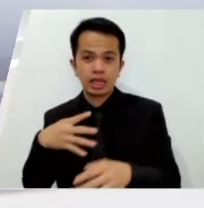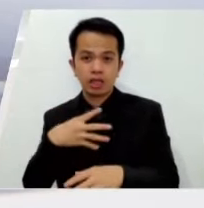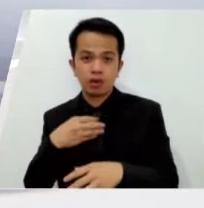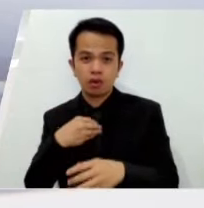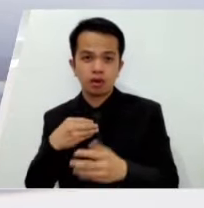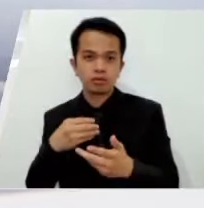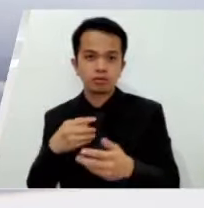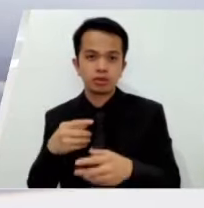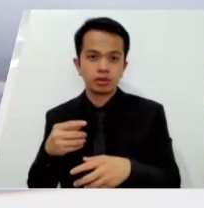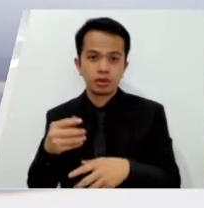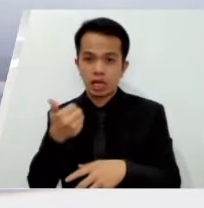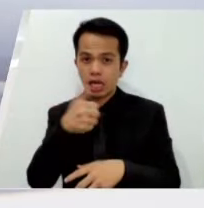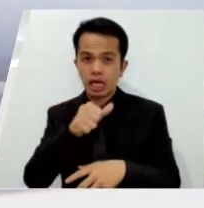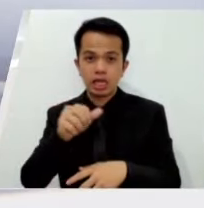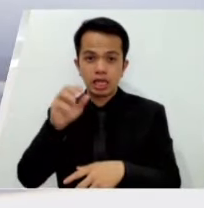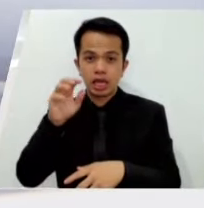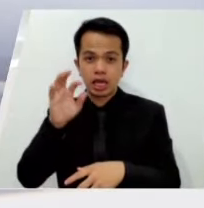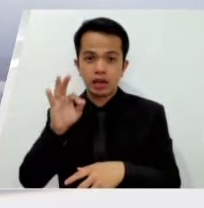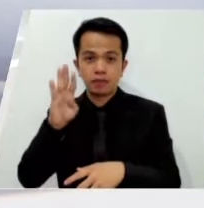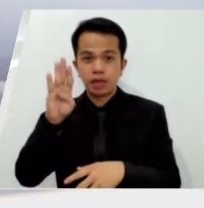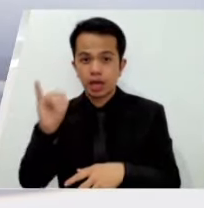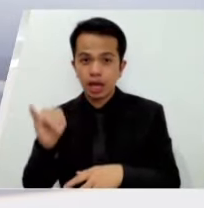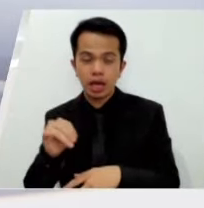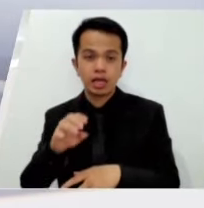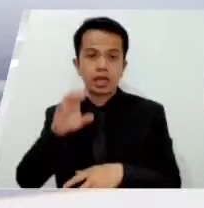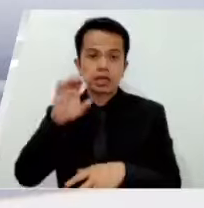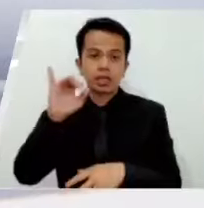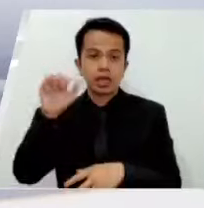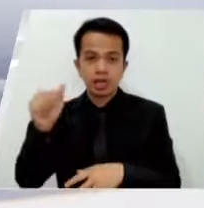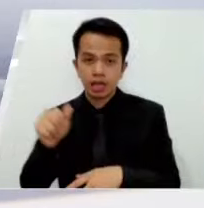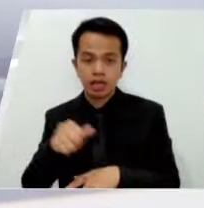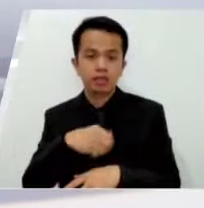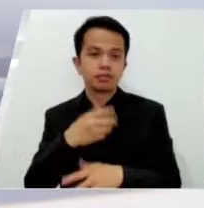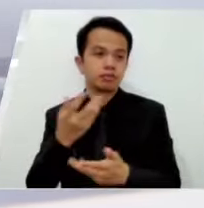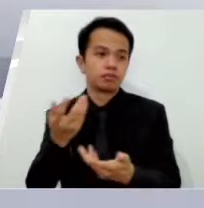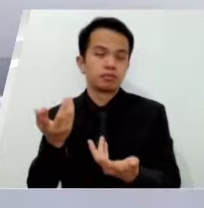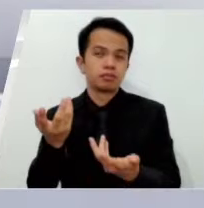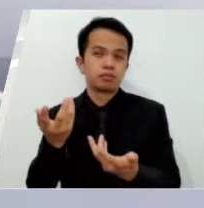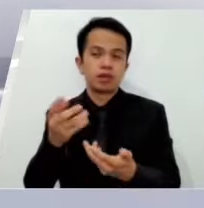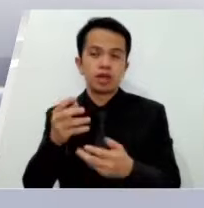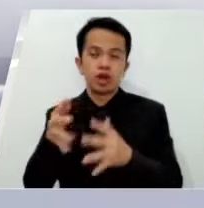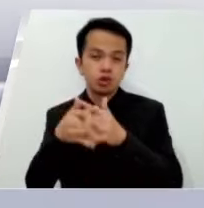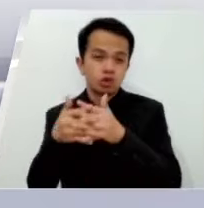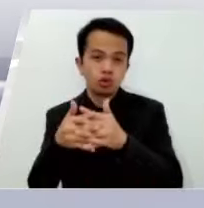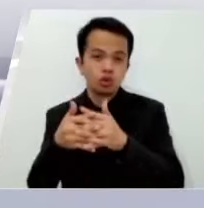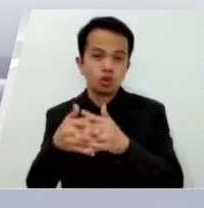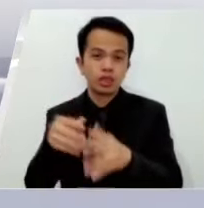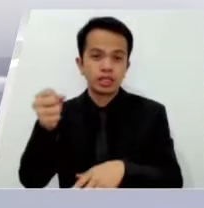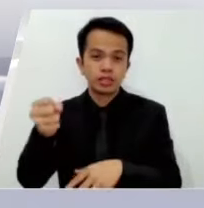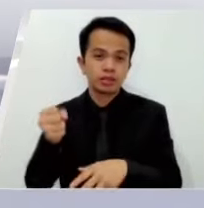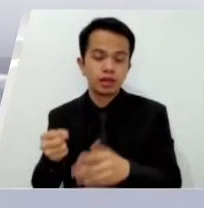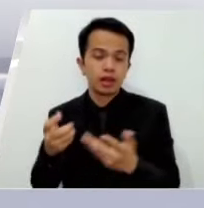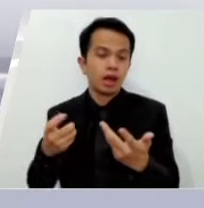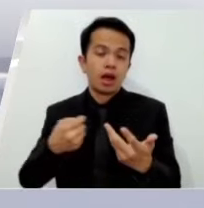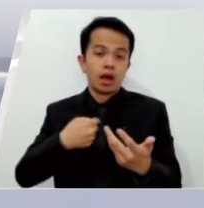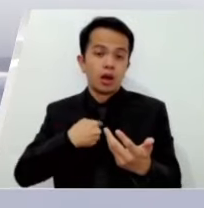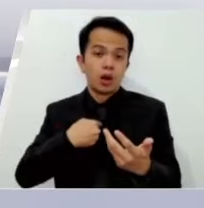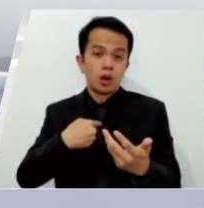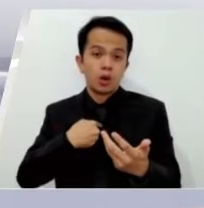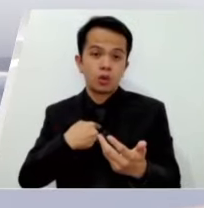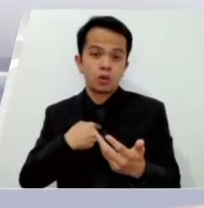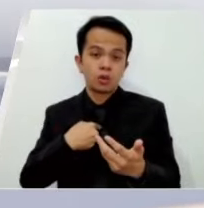ang FBI, ang CIA, ang US Embassy. Ako po ay lilitaw